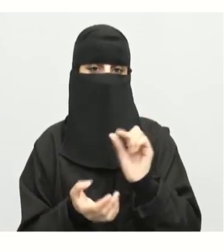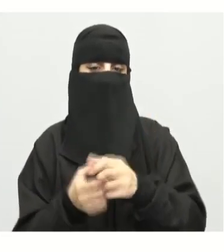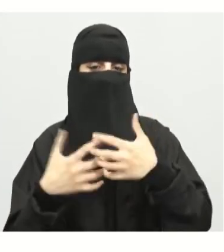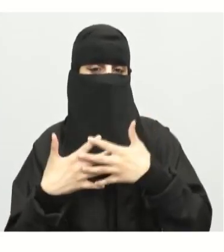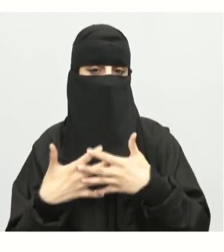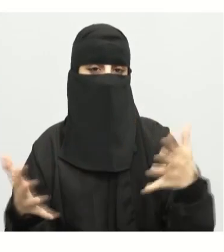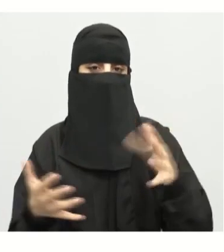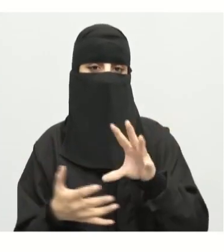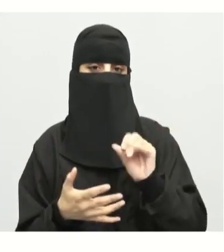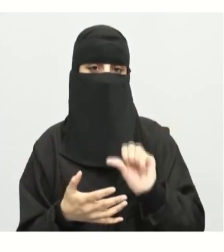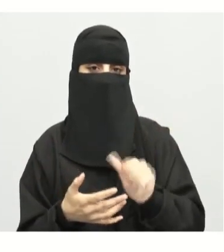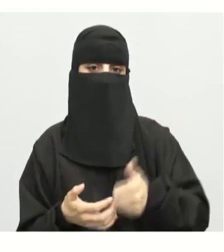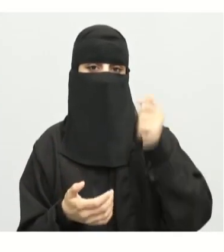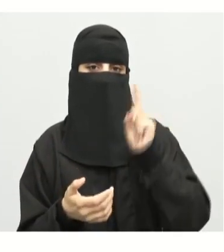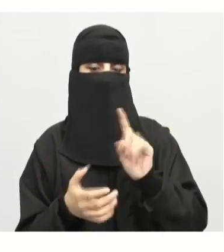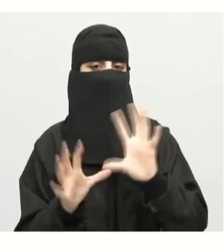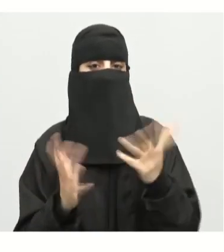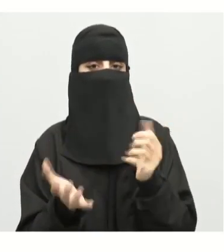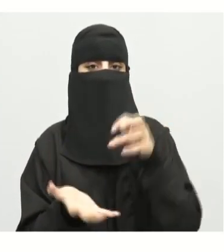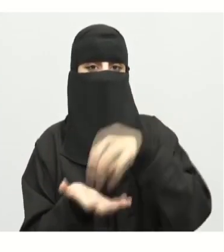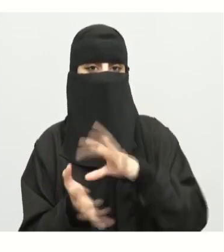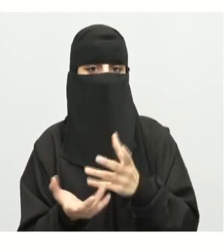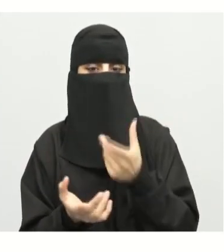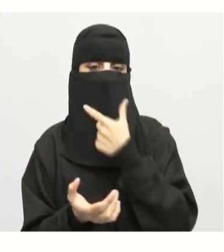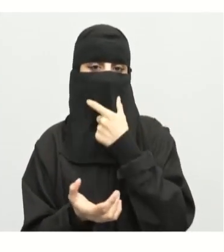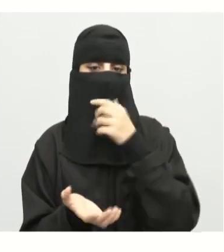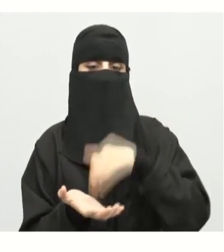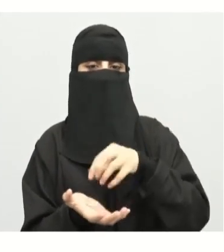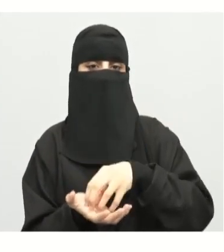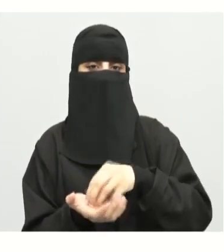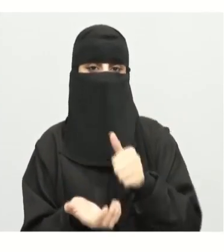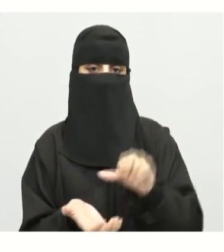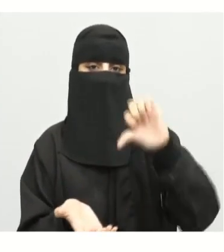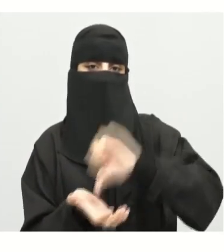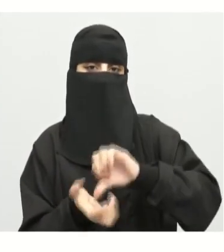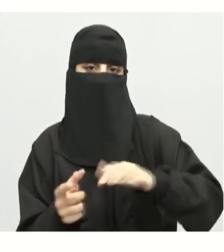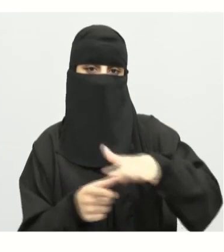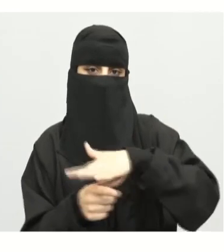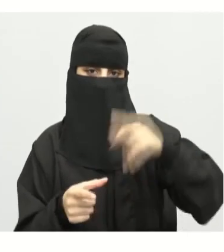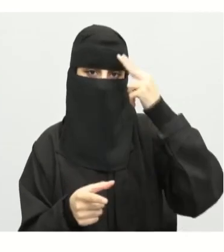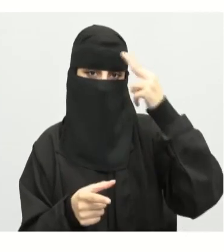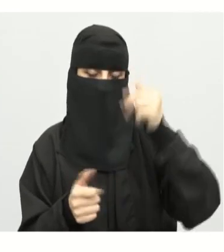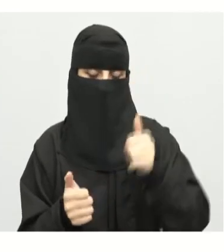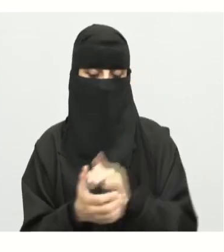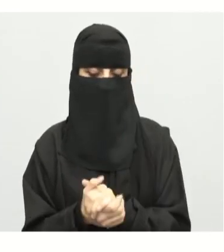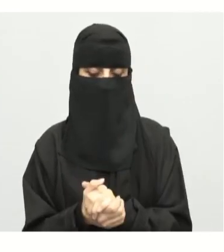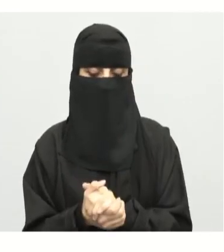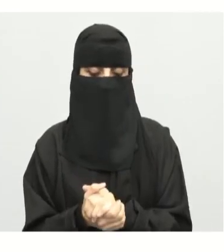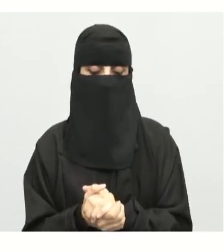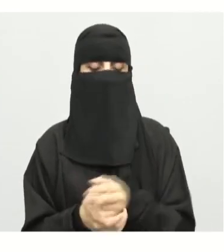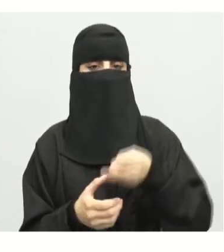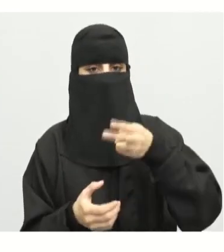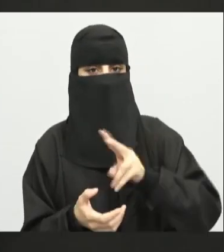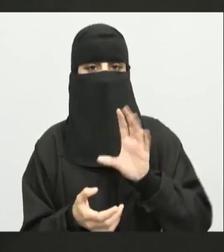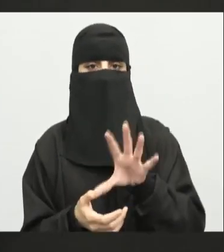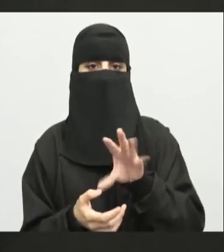بين فيها مدينه الرياض عاصمه وطني اذا هضبه نجد تمتد وسط شبه